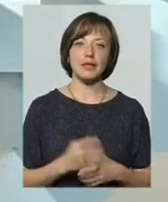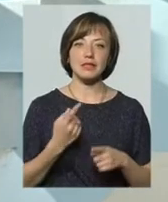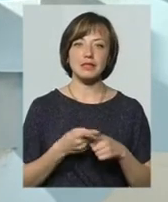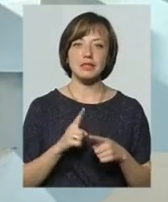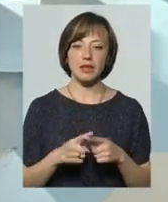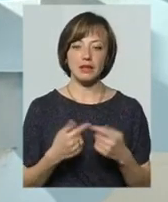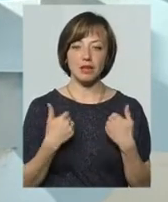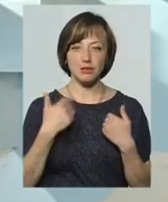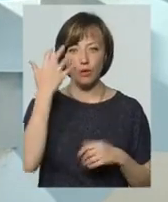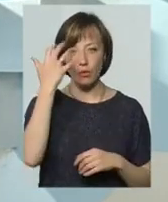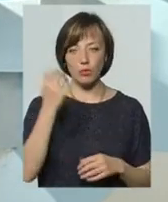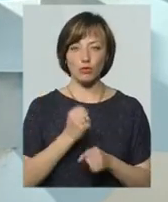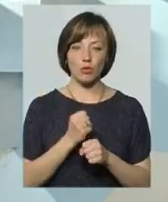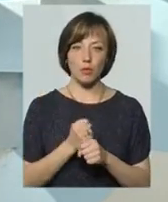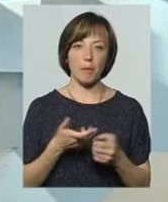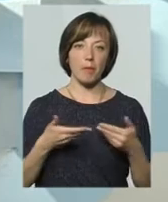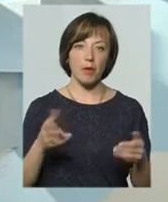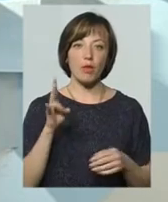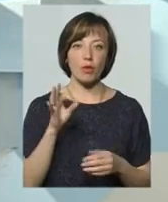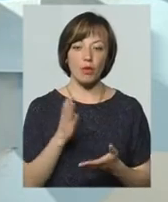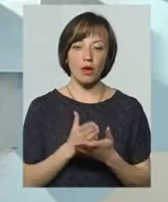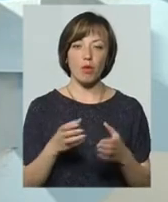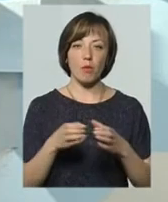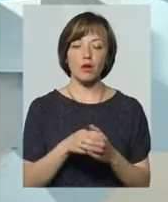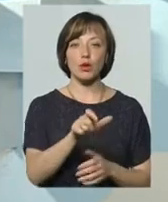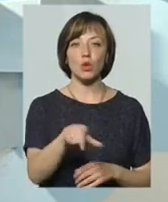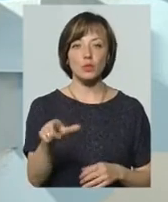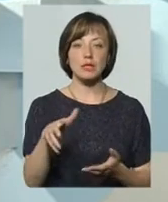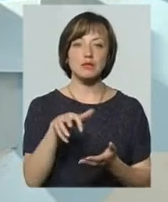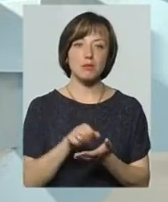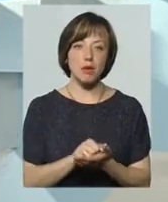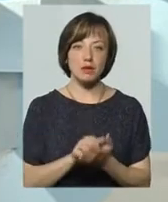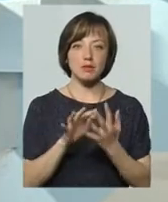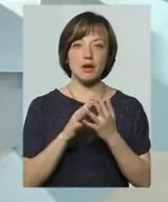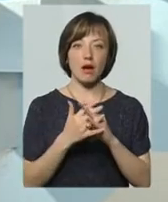це те, що нас захоплює, це те, що ми робимо. Але є в нашій команді люди, які займаються